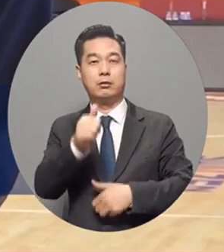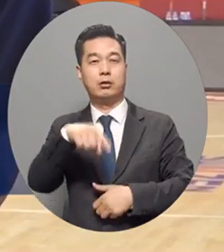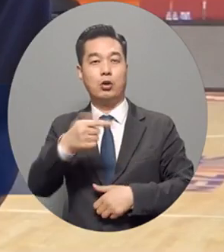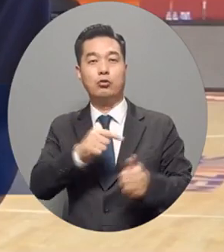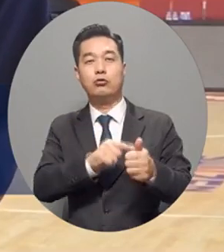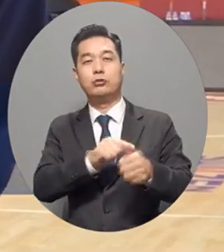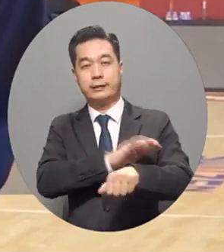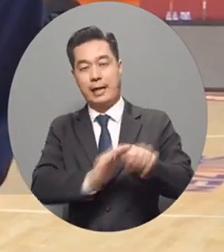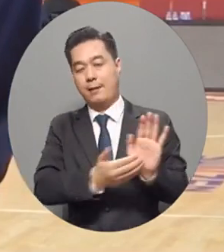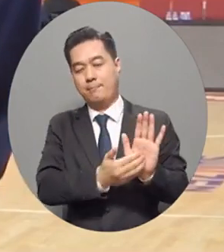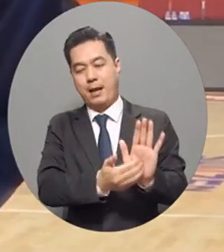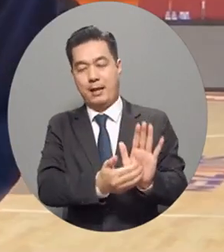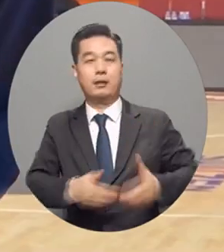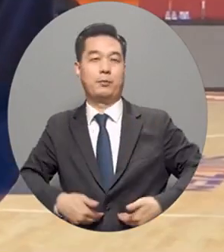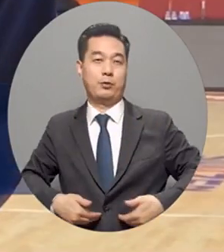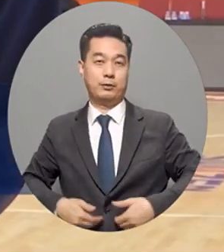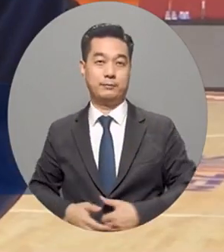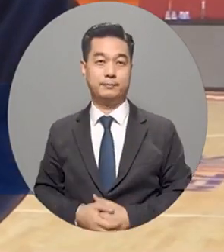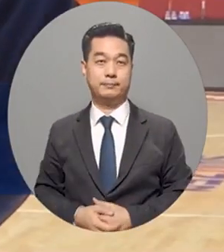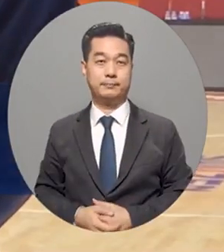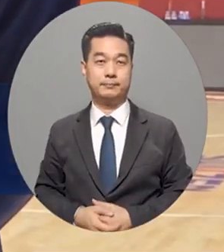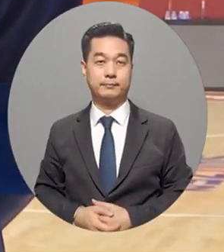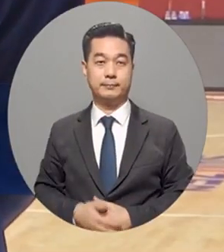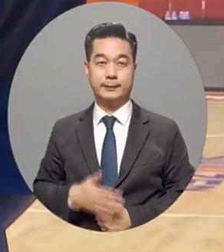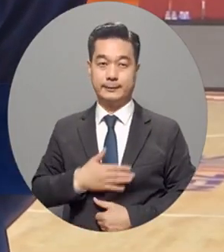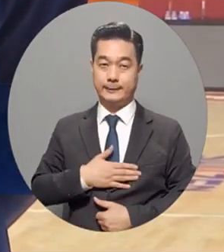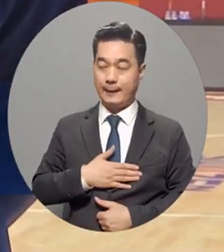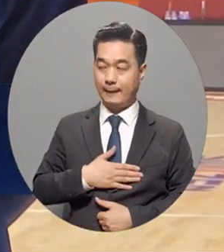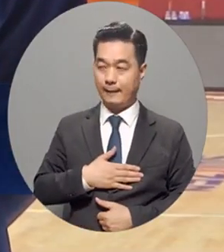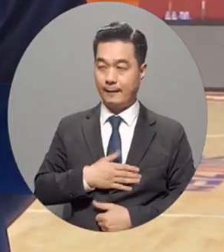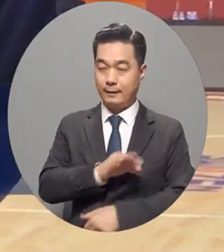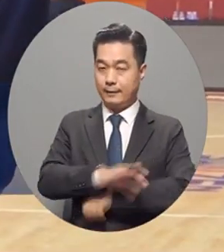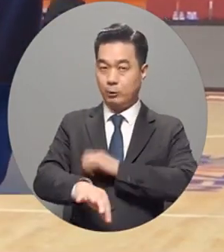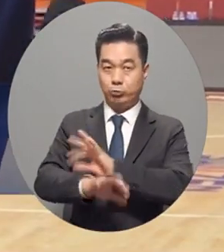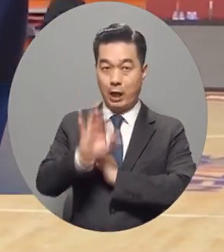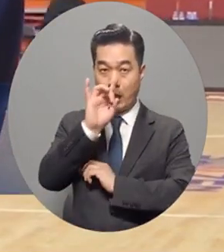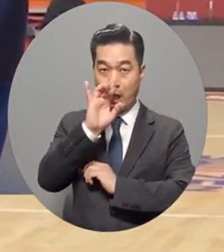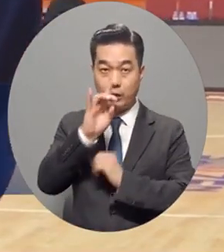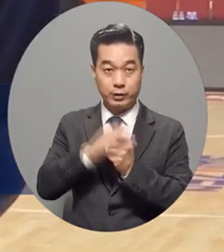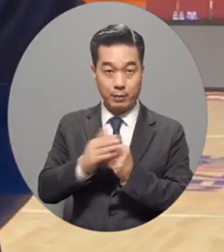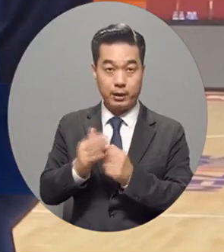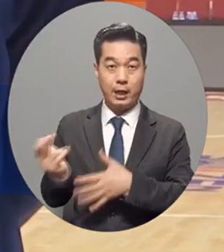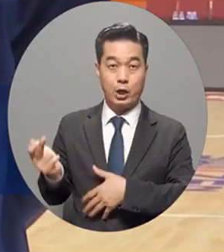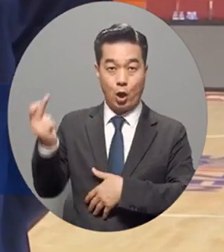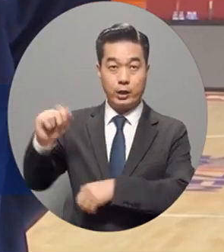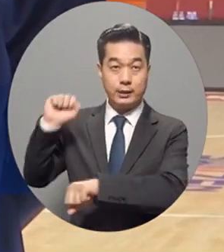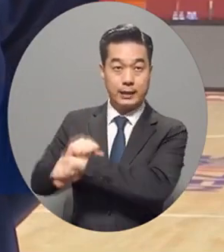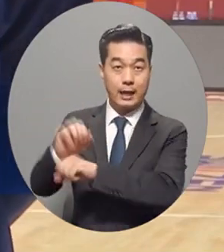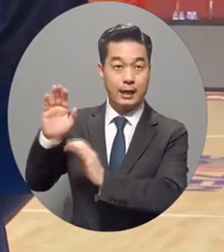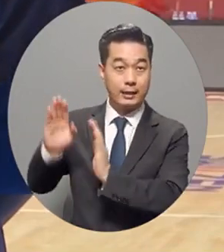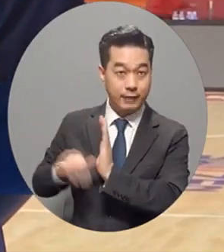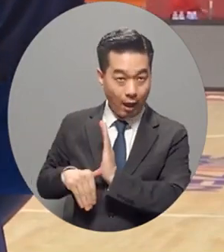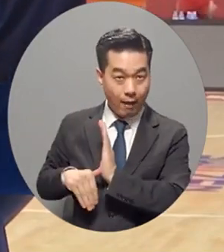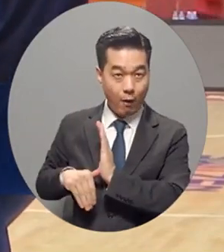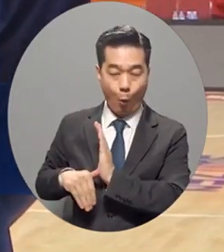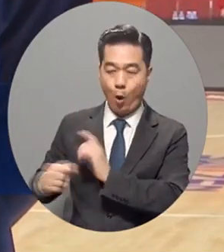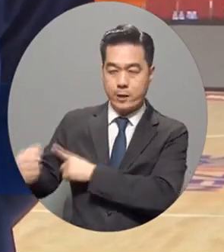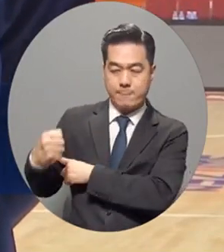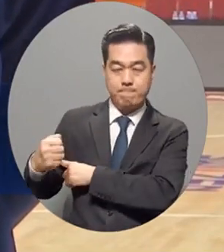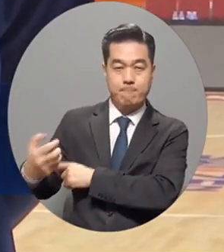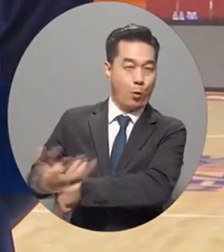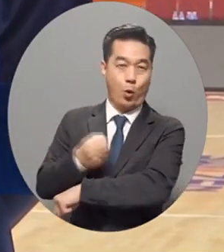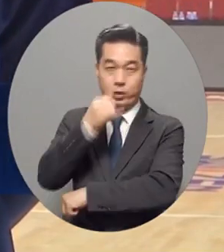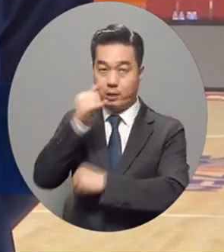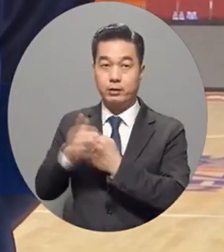막는 게 첫 번째인 것 같고 긴장을 좀 늦춰서는 안 될 팀이어서 형이 터졌을 때 좀 되게 무서운 팀이라고 생각하기